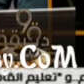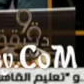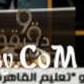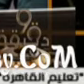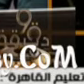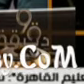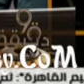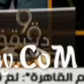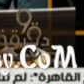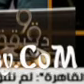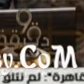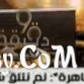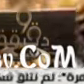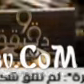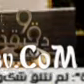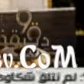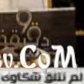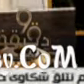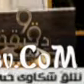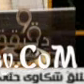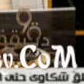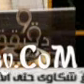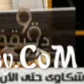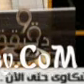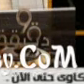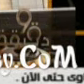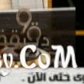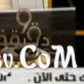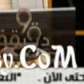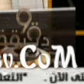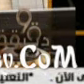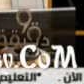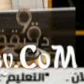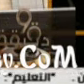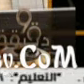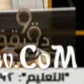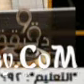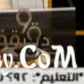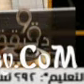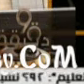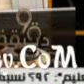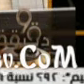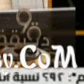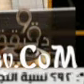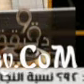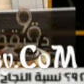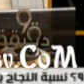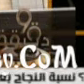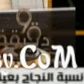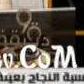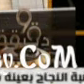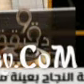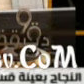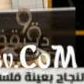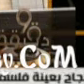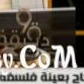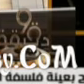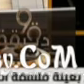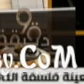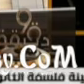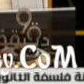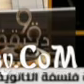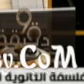وميدان مصطفى محمود في الجيزه المحكمه الدستوريه العليا تسلمت مشروعي قانون مباشره الحقوق السياسيه من